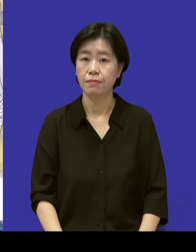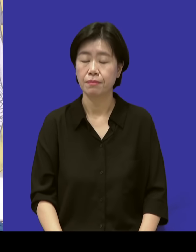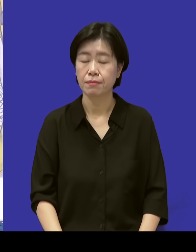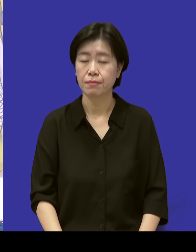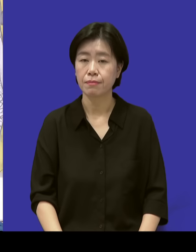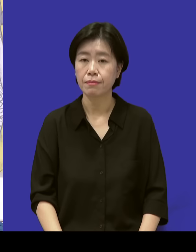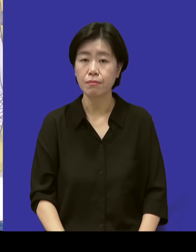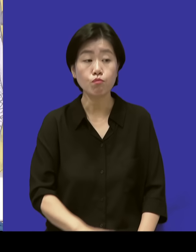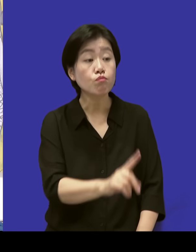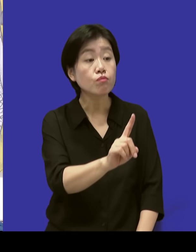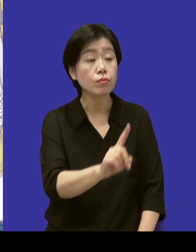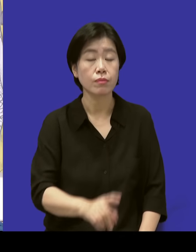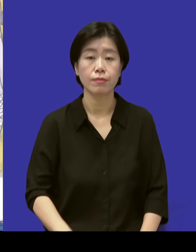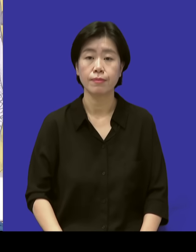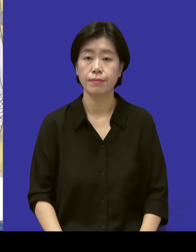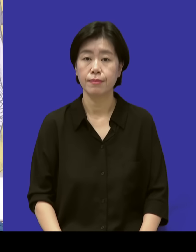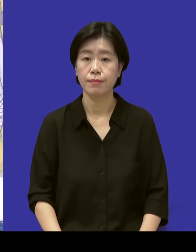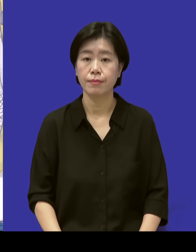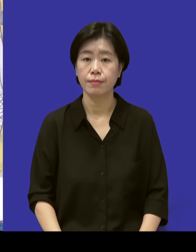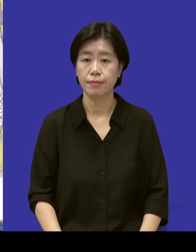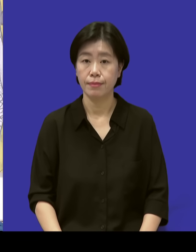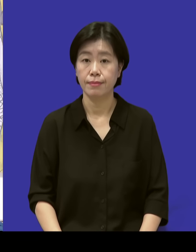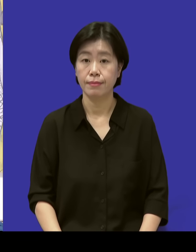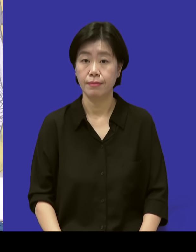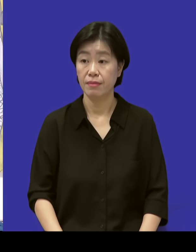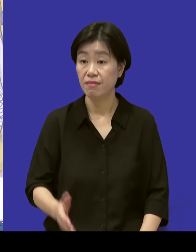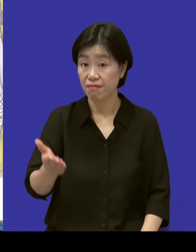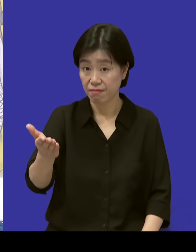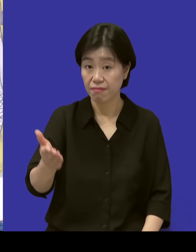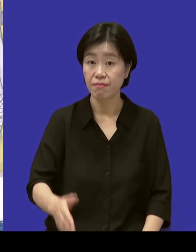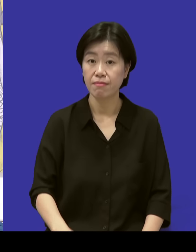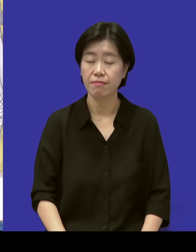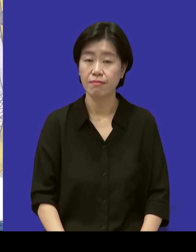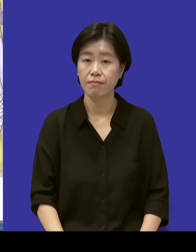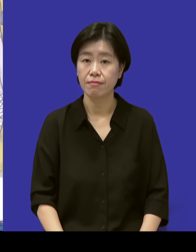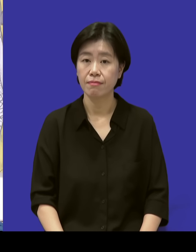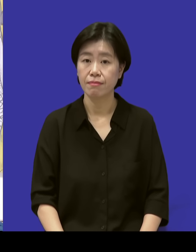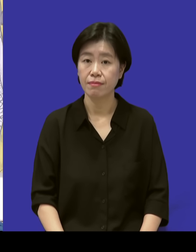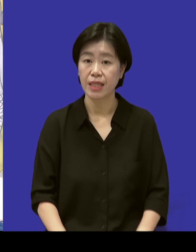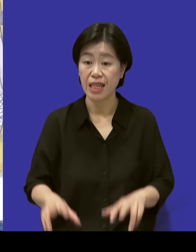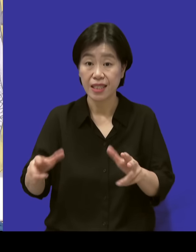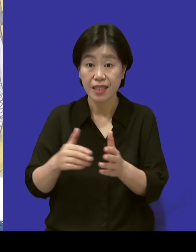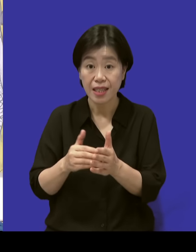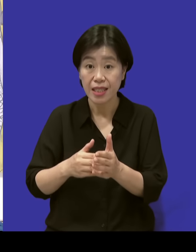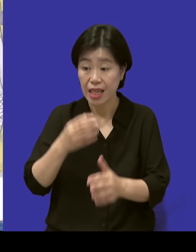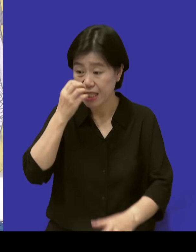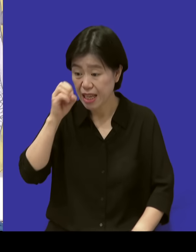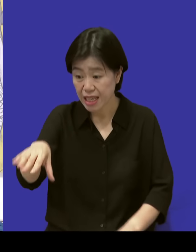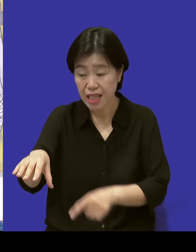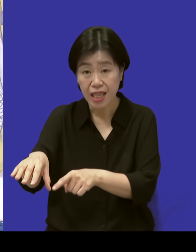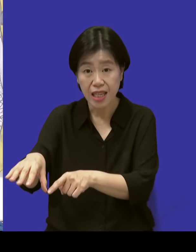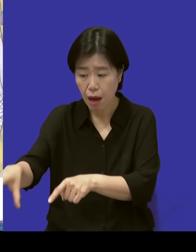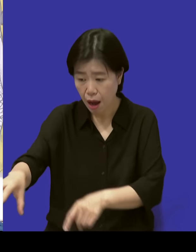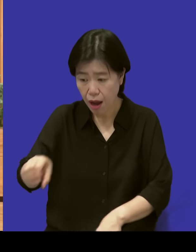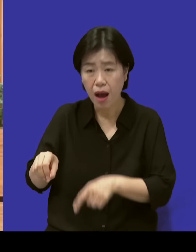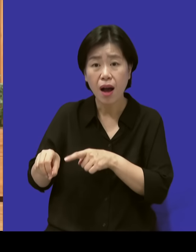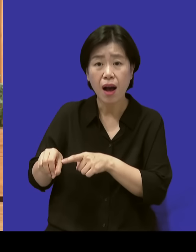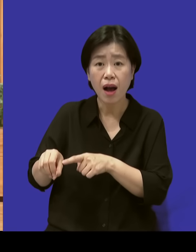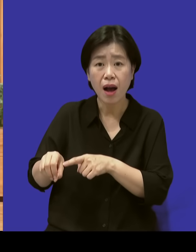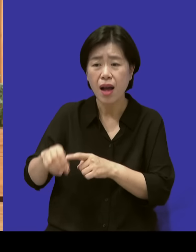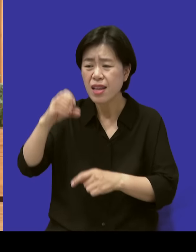이렇게 말씀하신 예. 거예요. 그래서 아 지금 우리 박 집사님이 그 주신 그 쓰레기 그냥 쓰레기